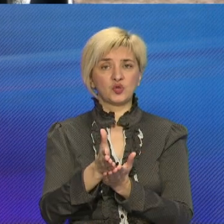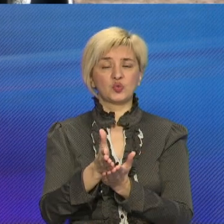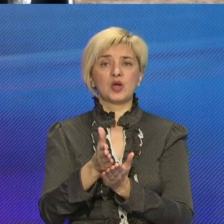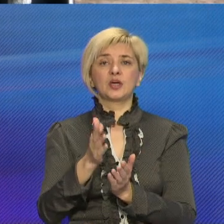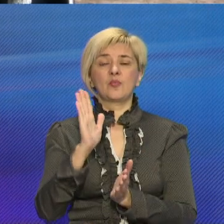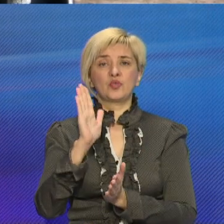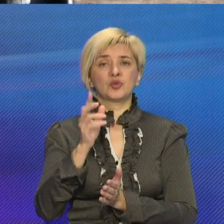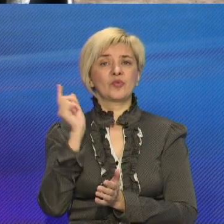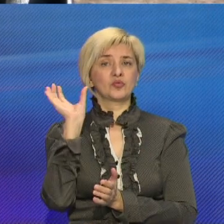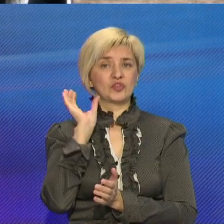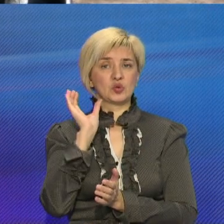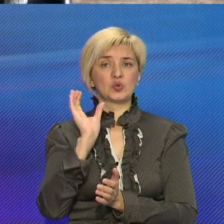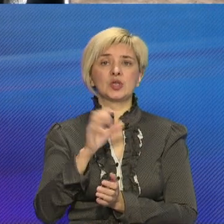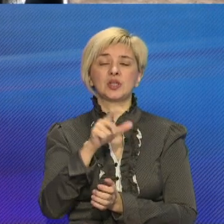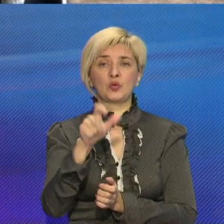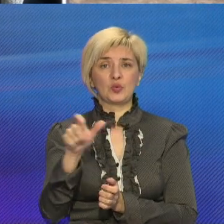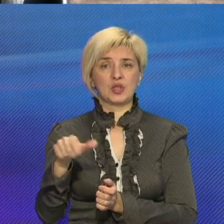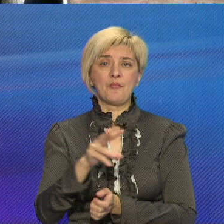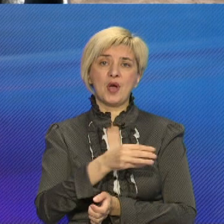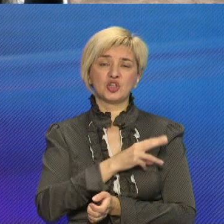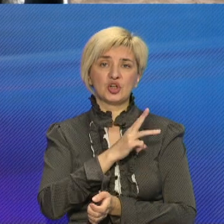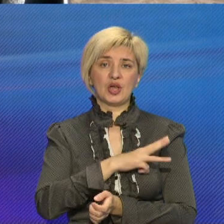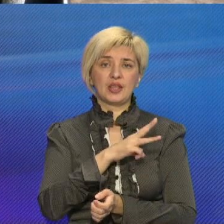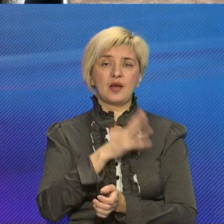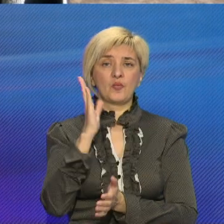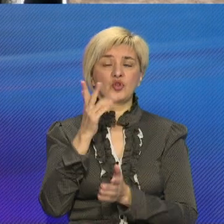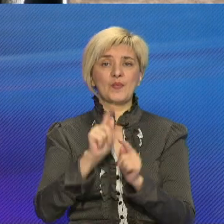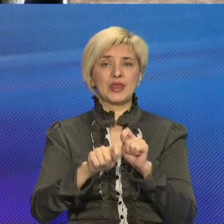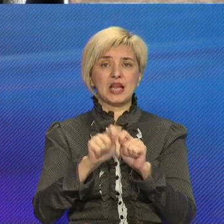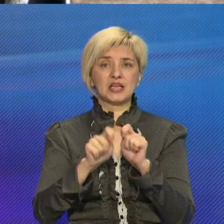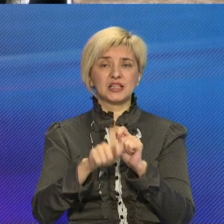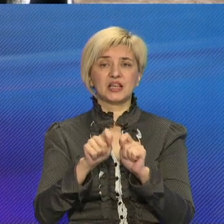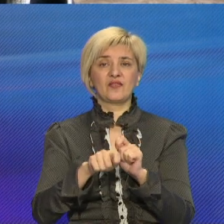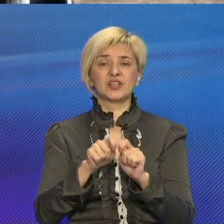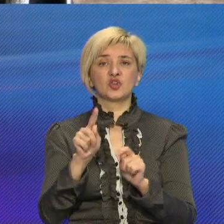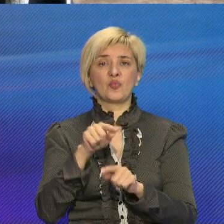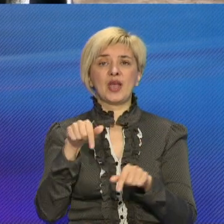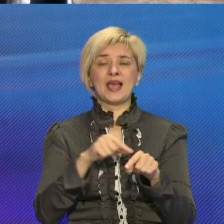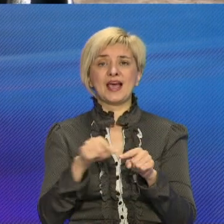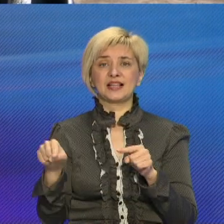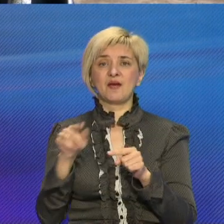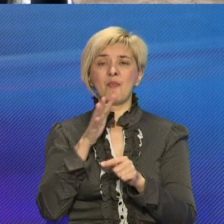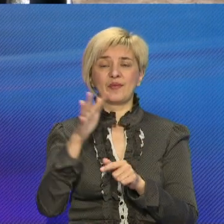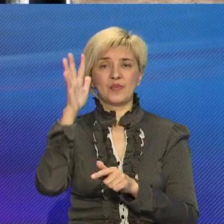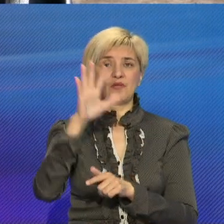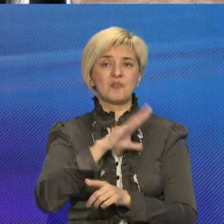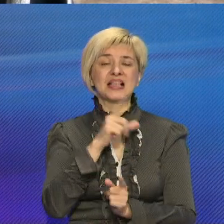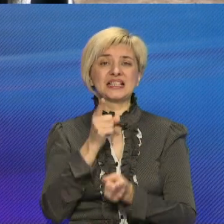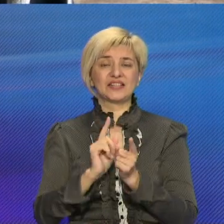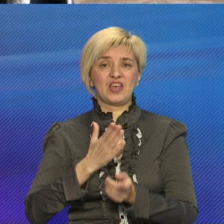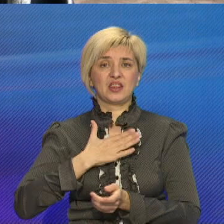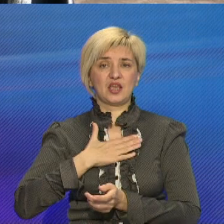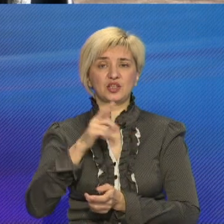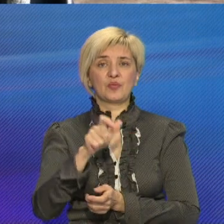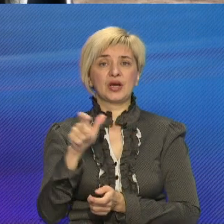пожелания. Это обязательно. Мы будем анализировать и постараемся, чтобы все-таки вот этих 5 месяцев было действительно нашим гражданам